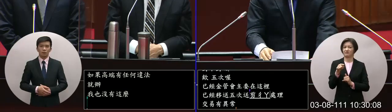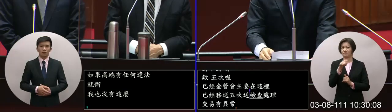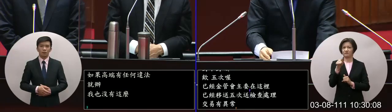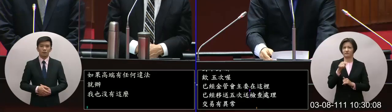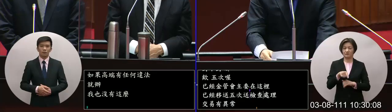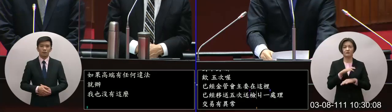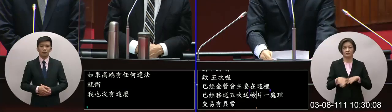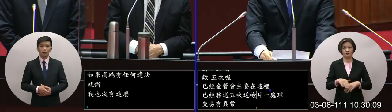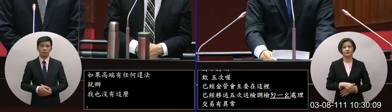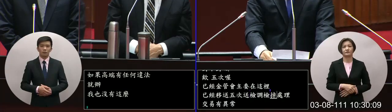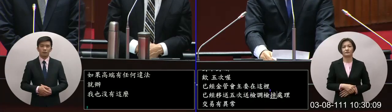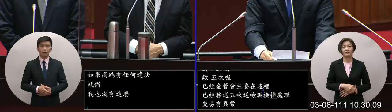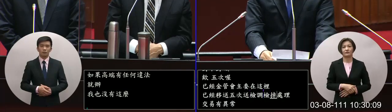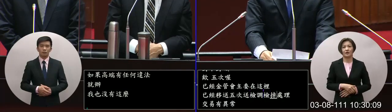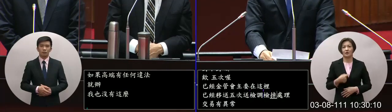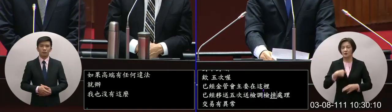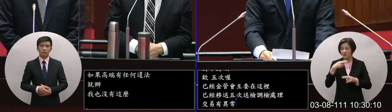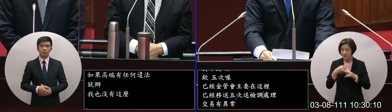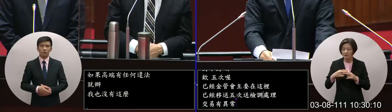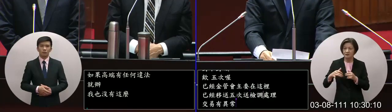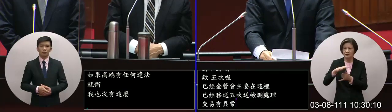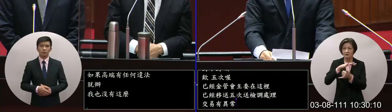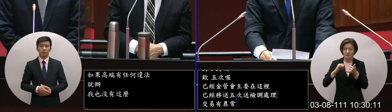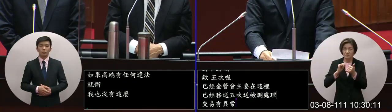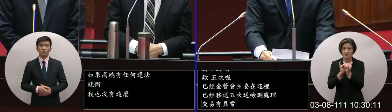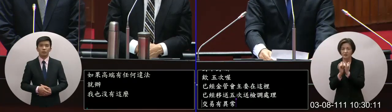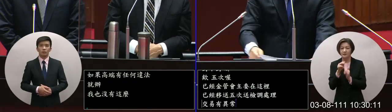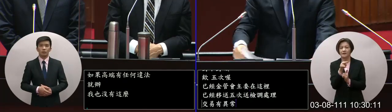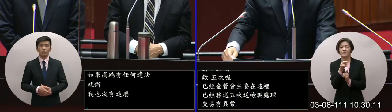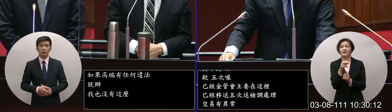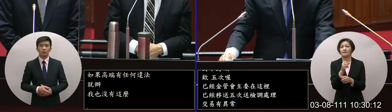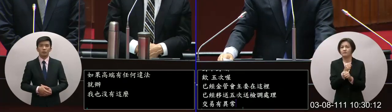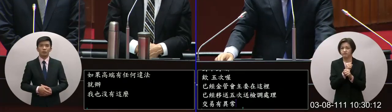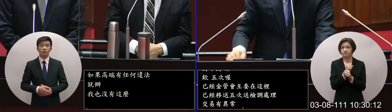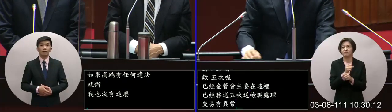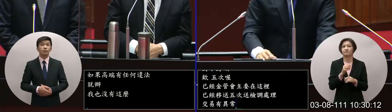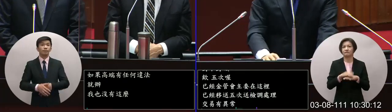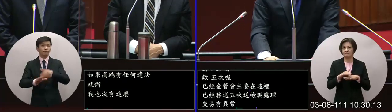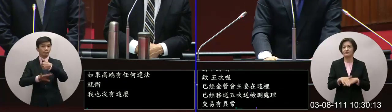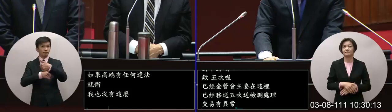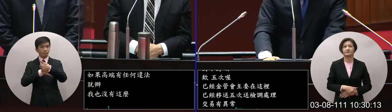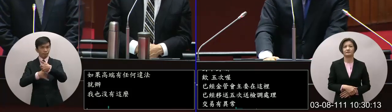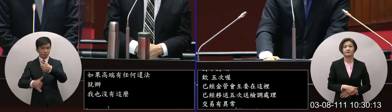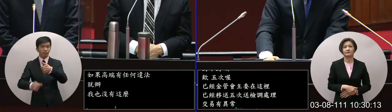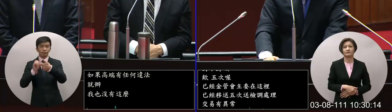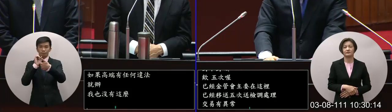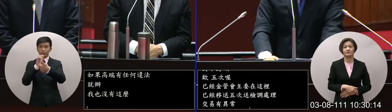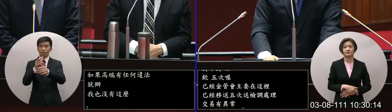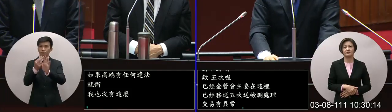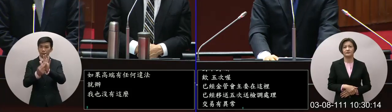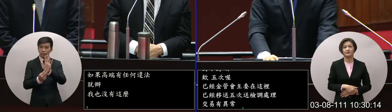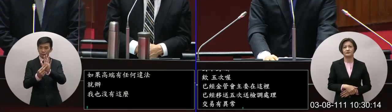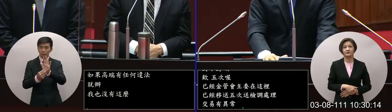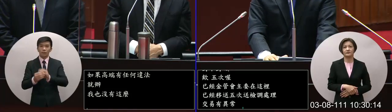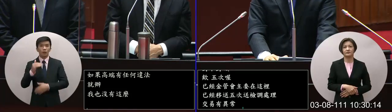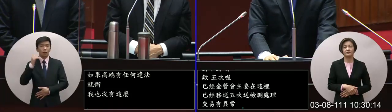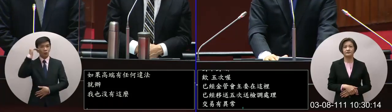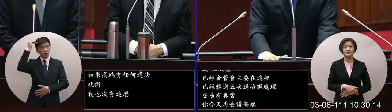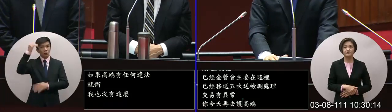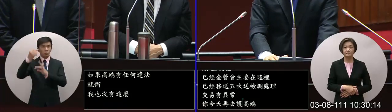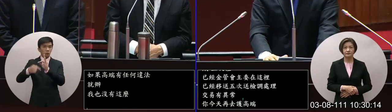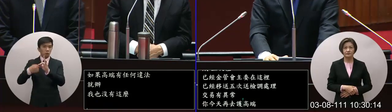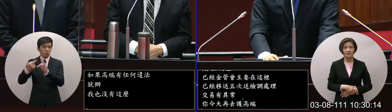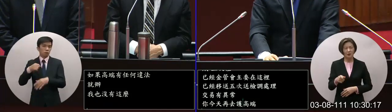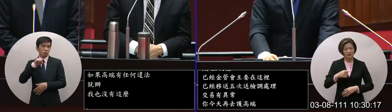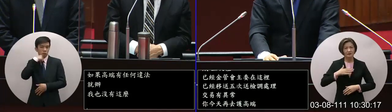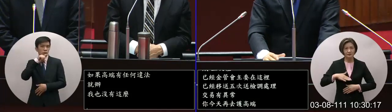相信、哦、全国人民都在看，大家不是傻瓜啦，对不对、 跟委员报告、哦、高端是疫苗，是我们国产能